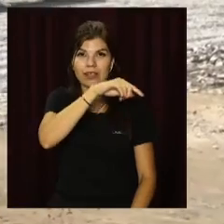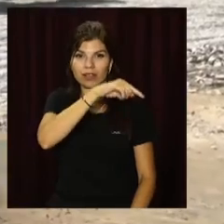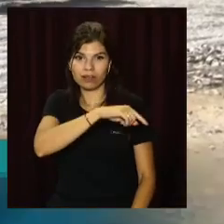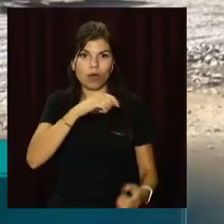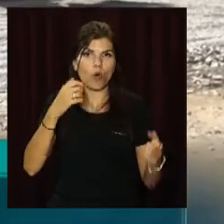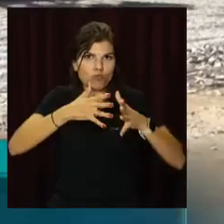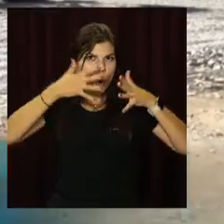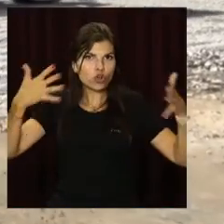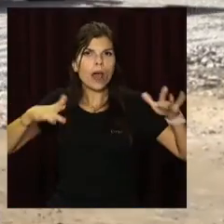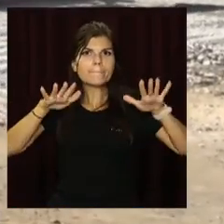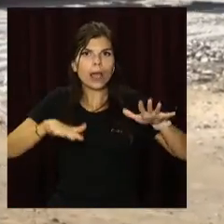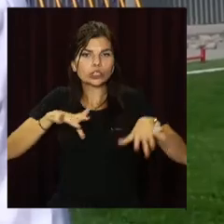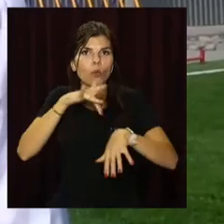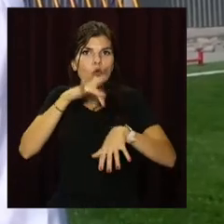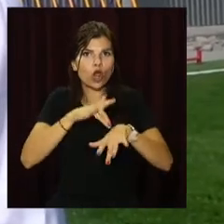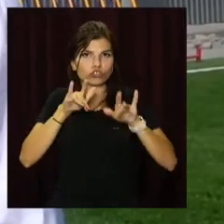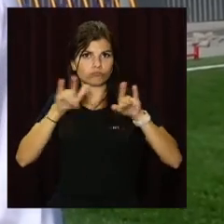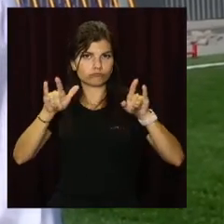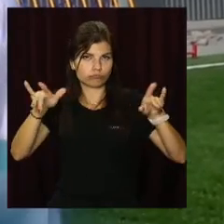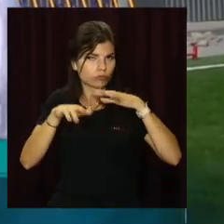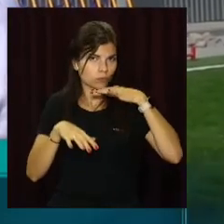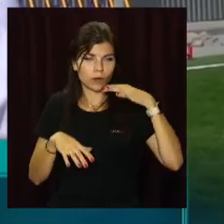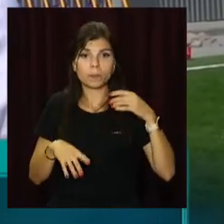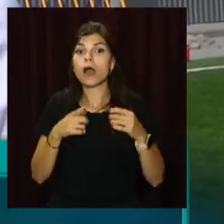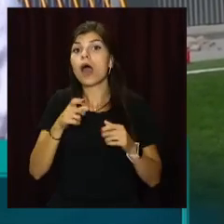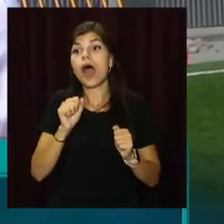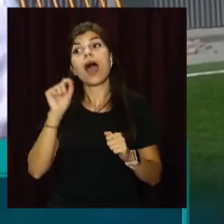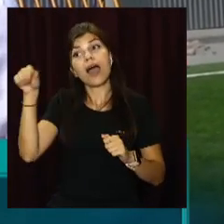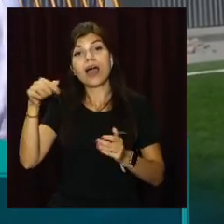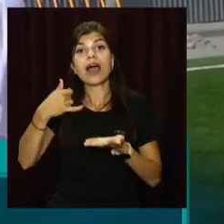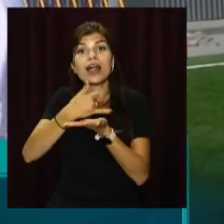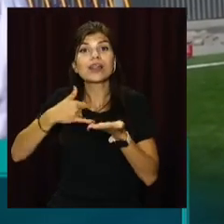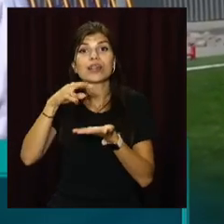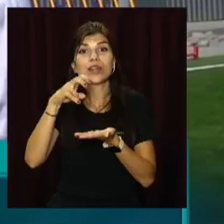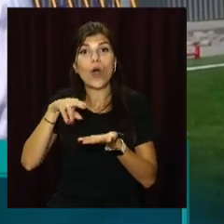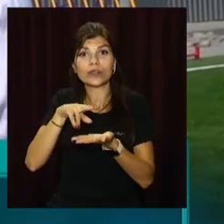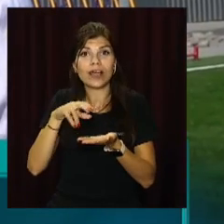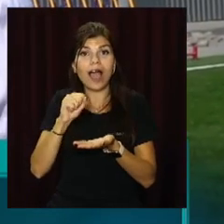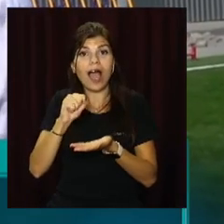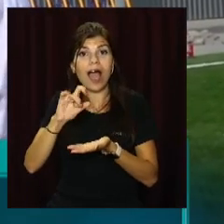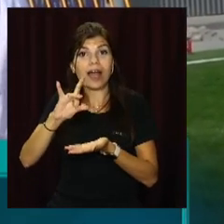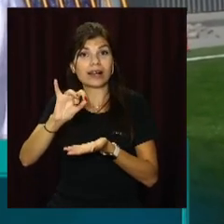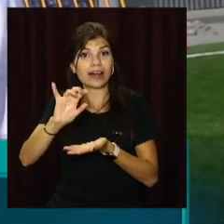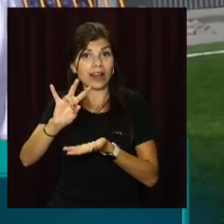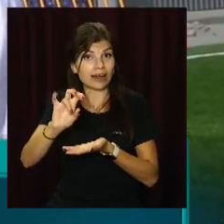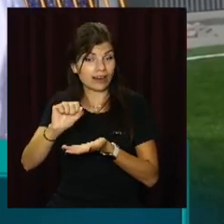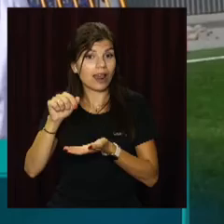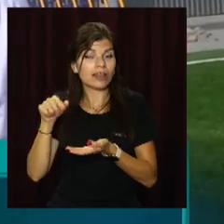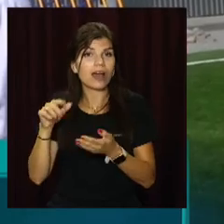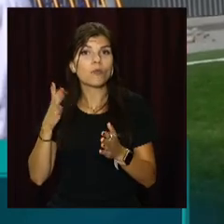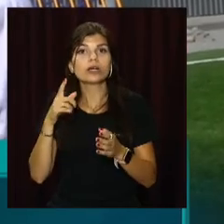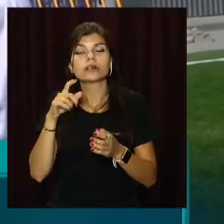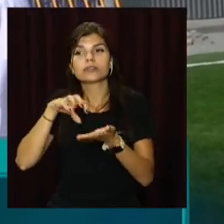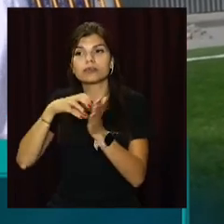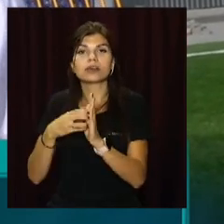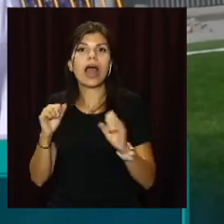300-500 місць предусмотрено. Льодова арена включає в себе непосередньо льодову арену, включає здання адміністрації,